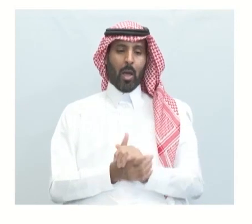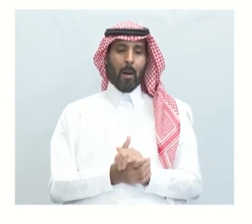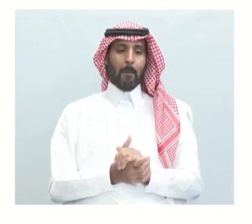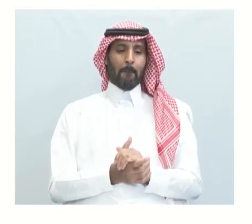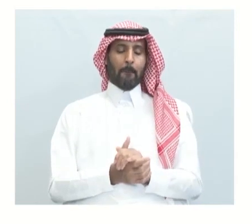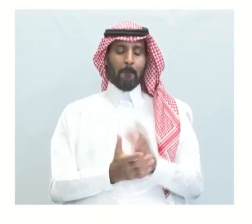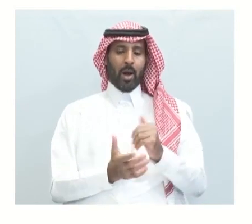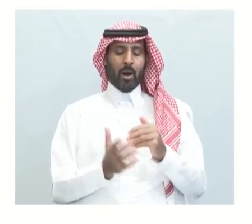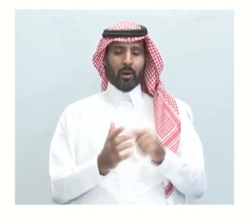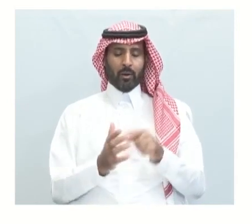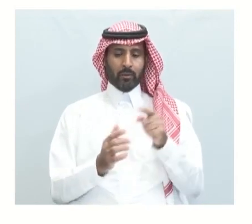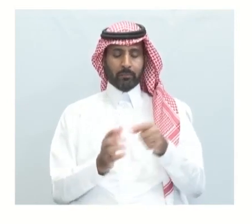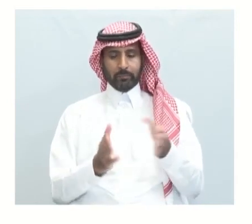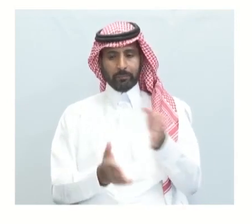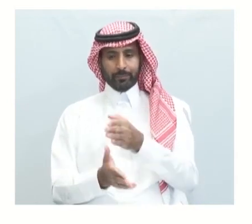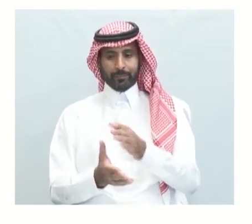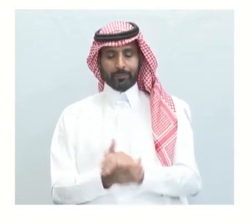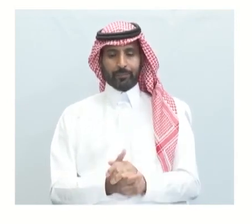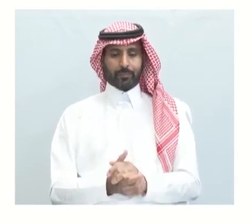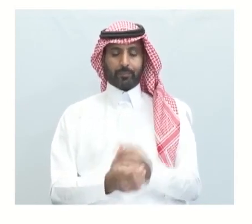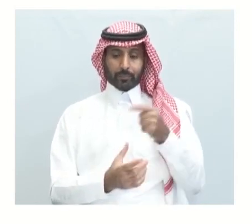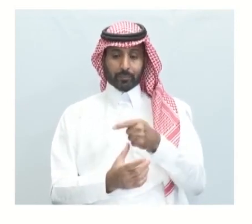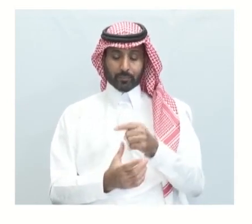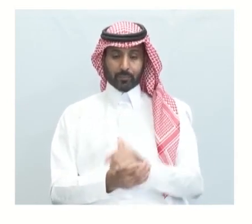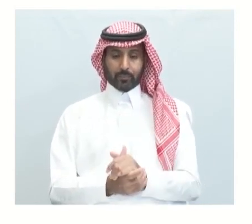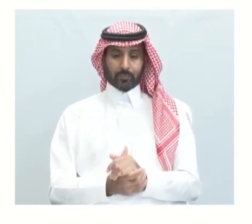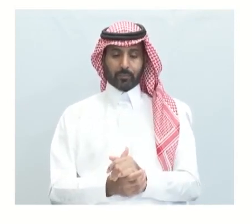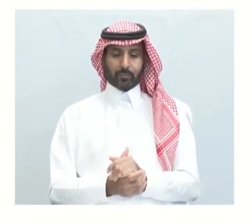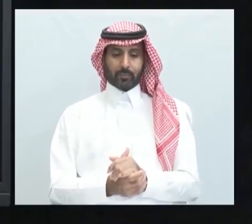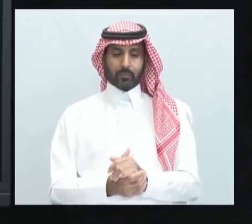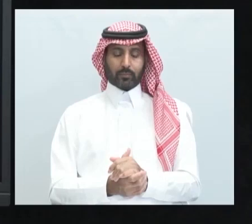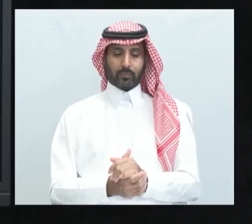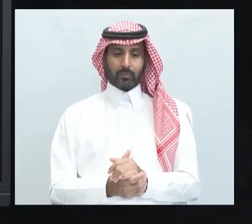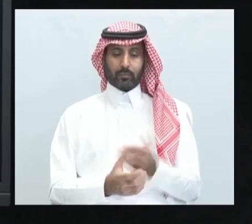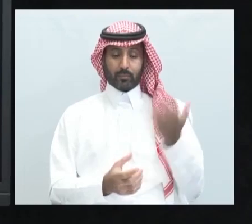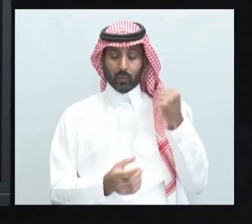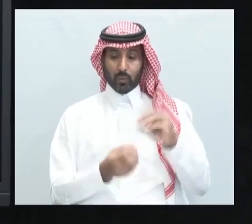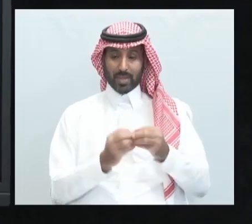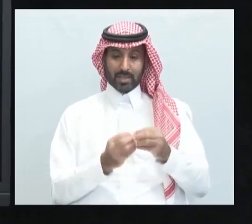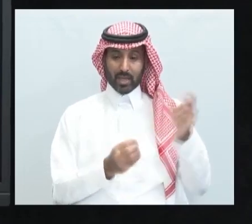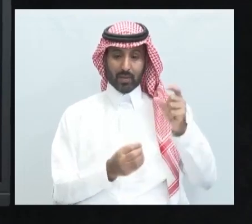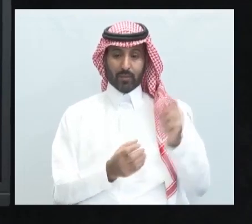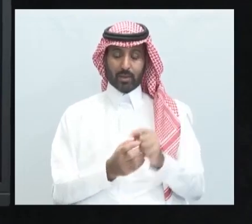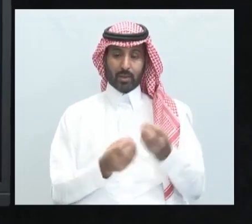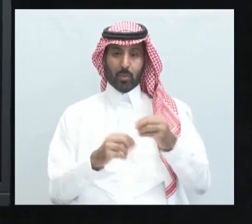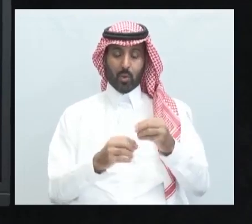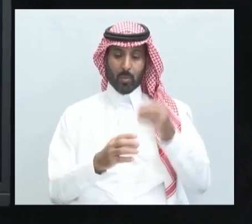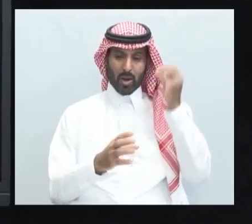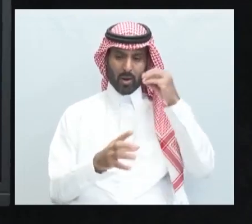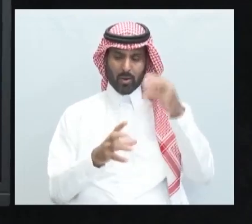بياناتها او العنوان المؤشر هاي دائما هذه البيانات الجزء اللي قلنا بالازرق الفاتح هي الداتا